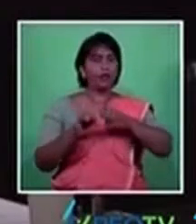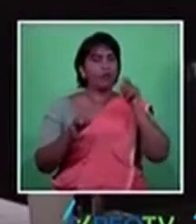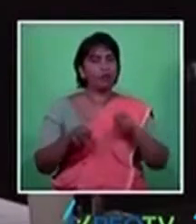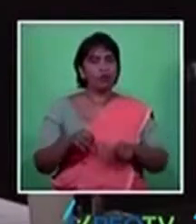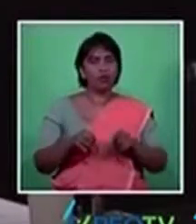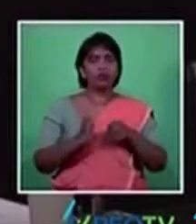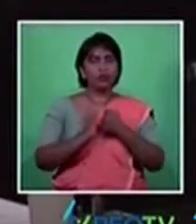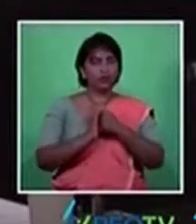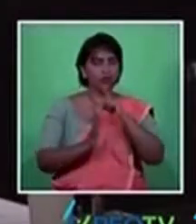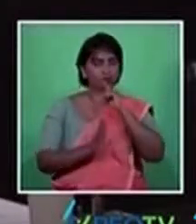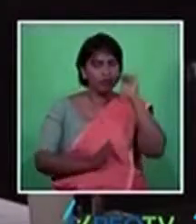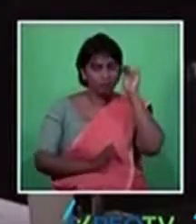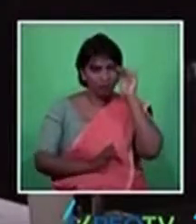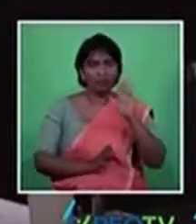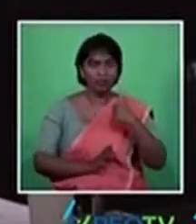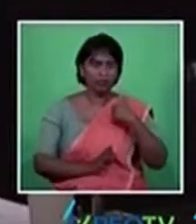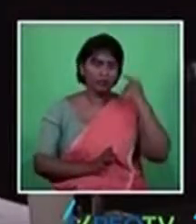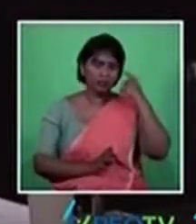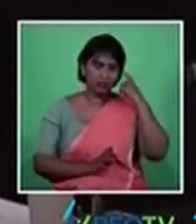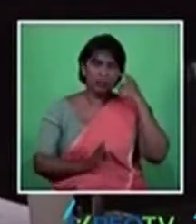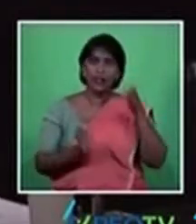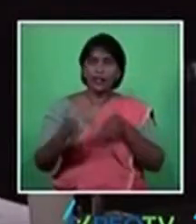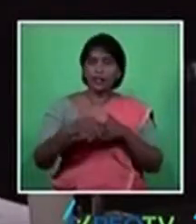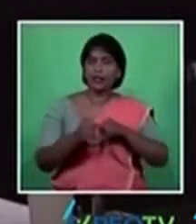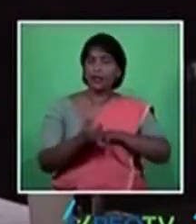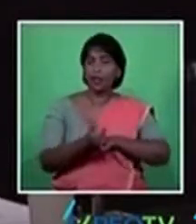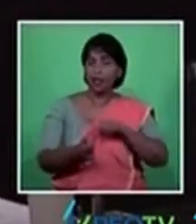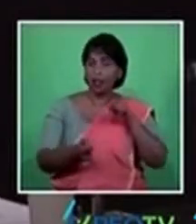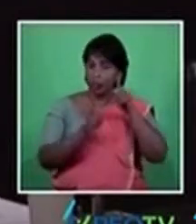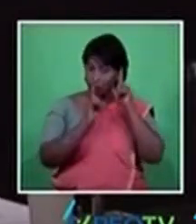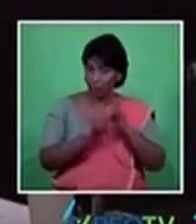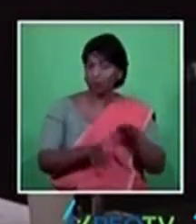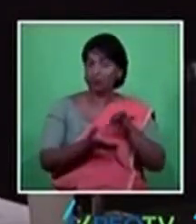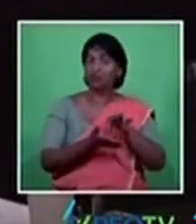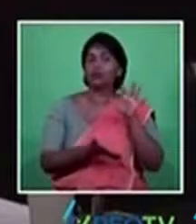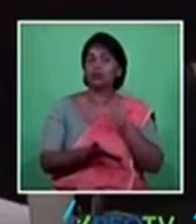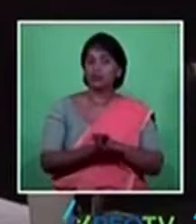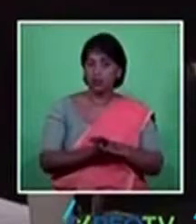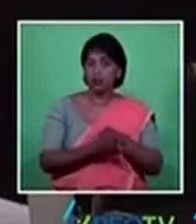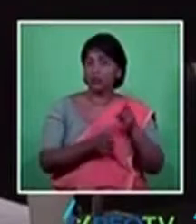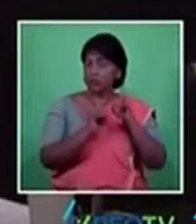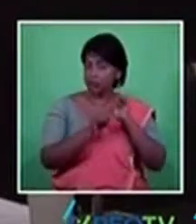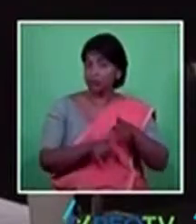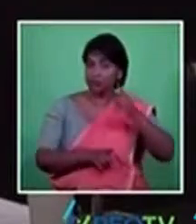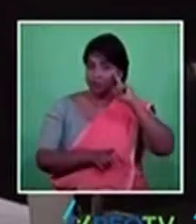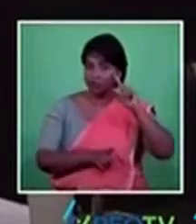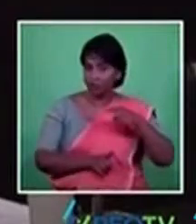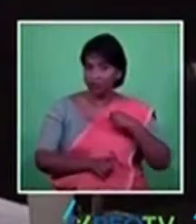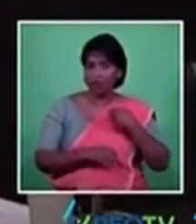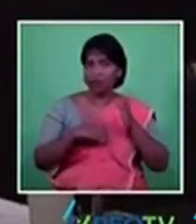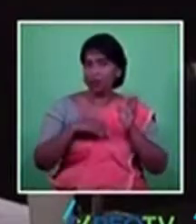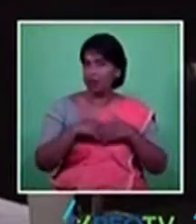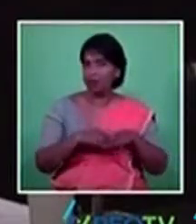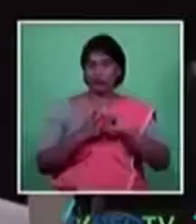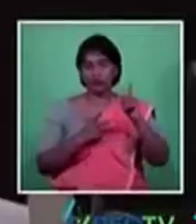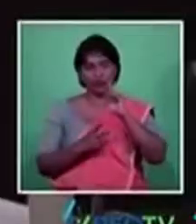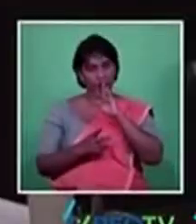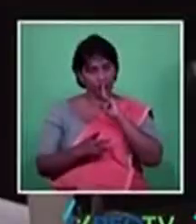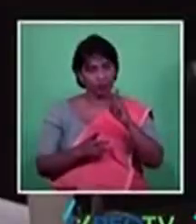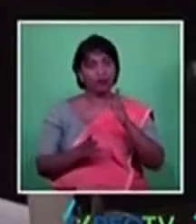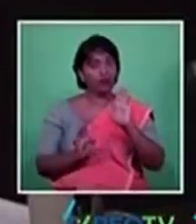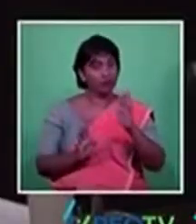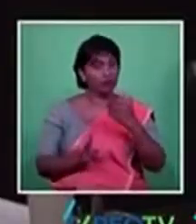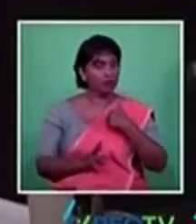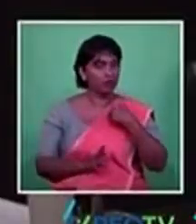ගරු කතානායකතුන් දැනගන්න ඕන මා හිතනවා. කැබිනට් ලේකම්වරයා මෙවැනි තීන්දුවක් මේ විදිහට ගණී කියලා අපිට තියෙන අත්දැකීම් මොන උනන් හිතන්නේ නැහැ. මට